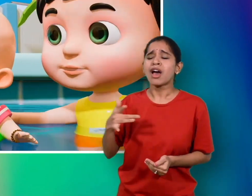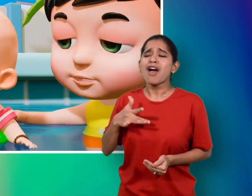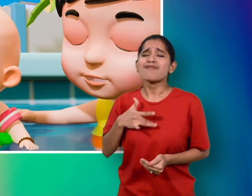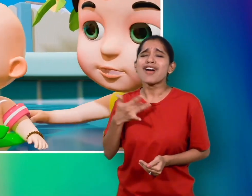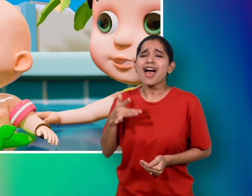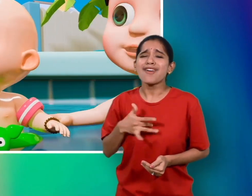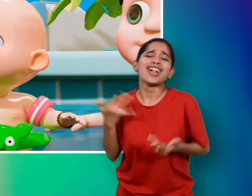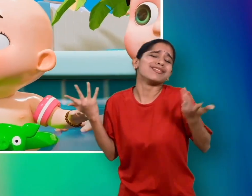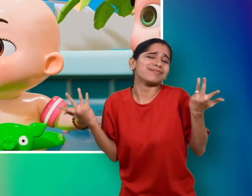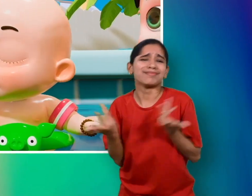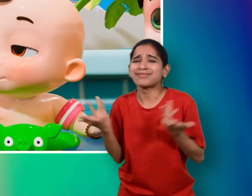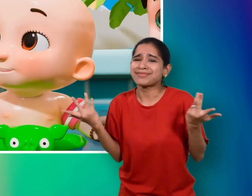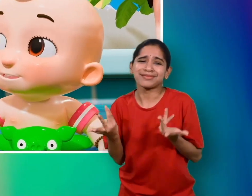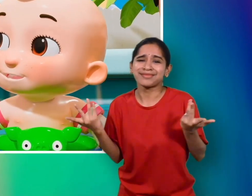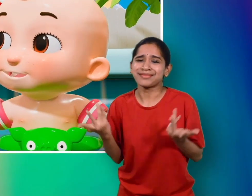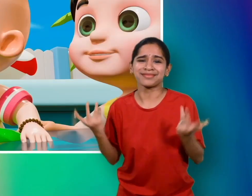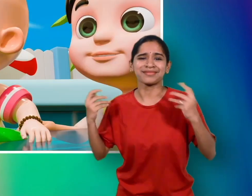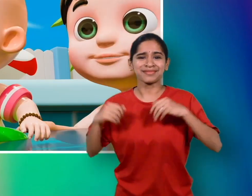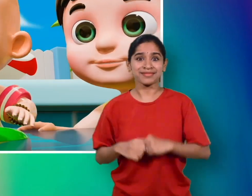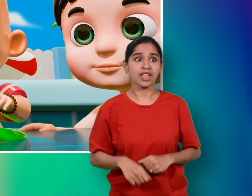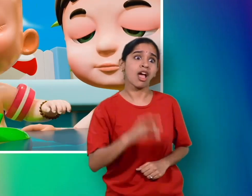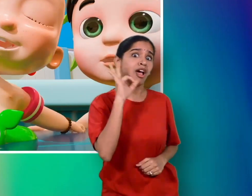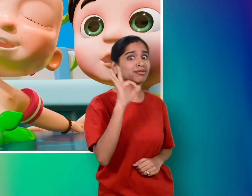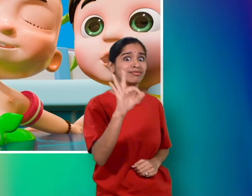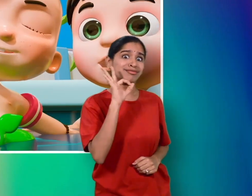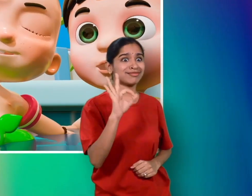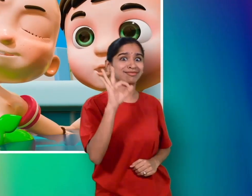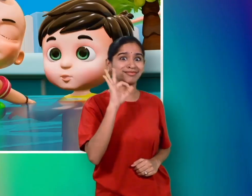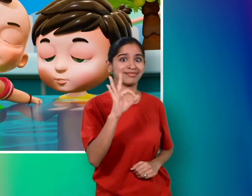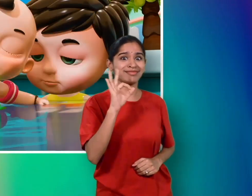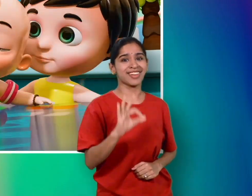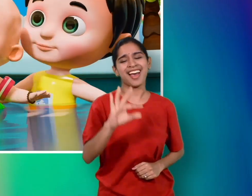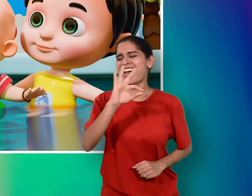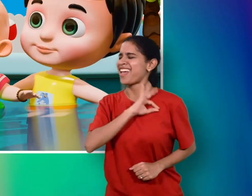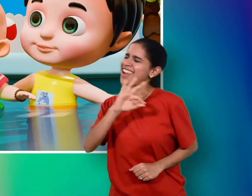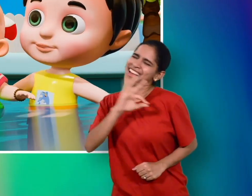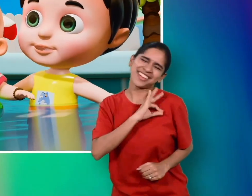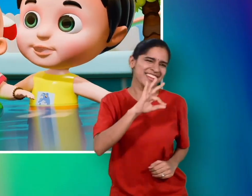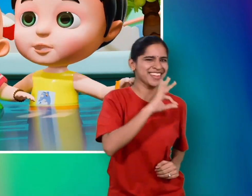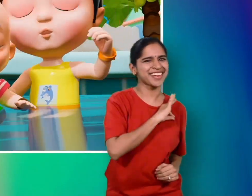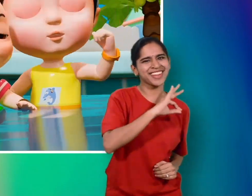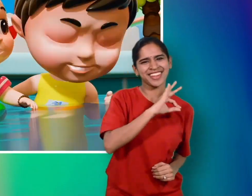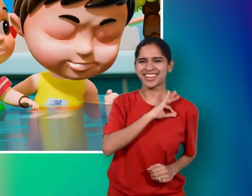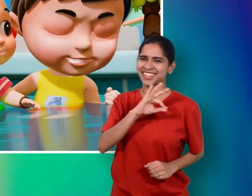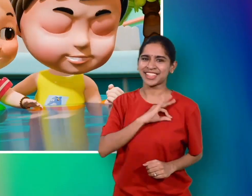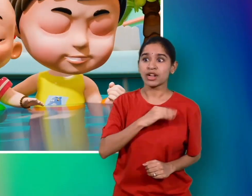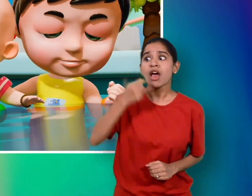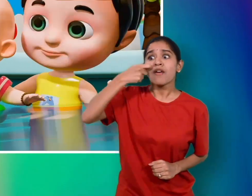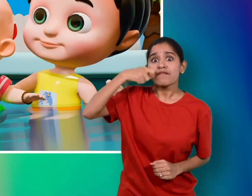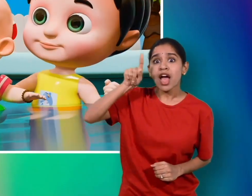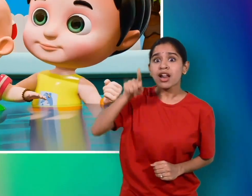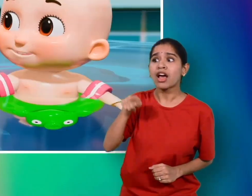बेबी तुमको कैसा लग रहा है? अच्छा लग रहा है, अच्छा लग रहा है।